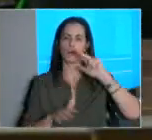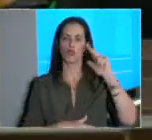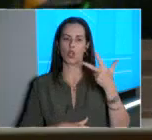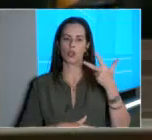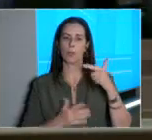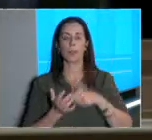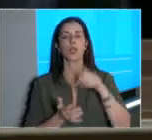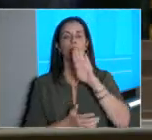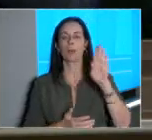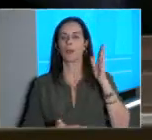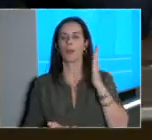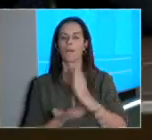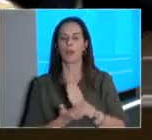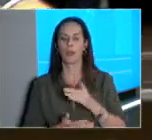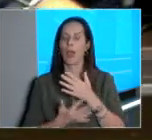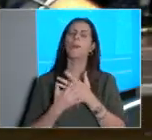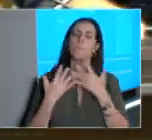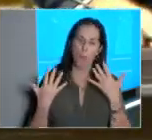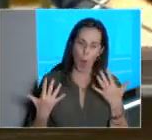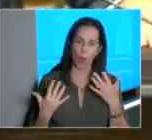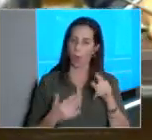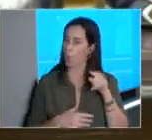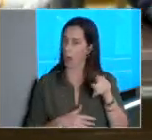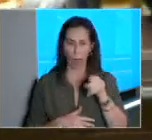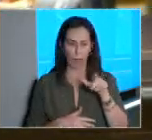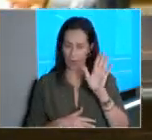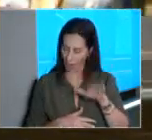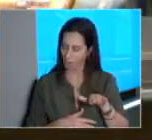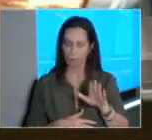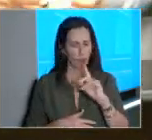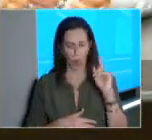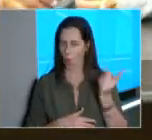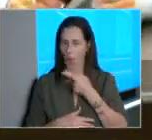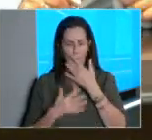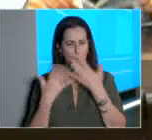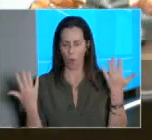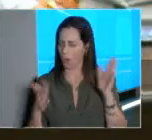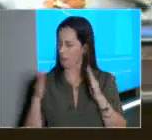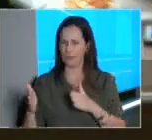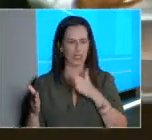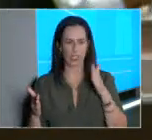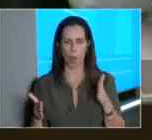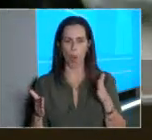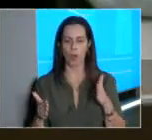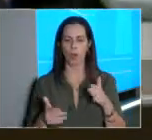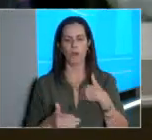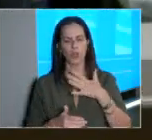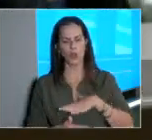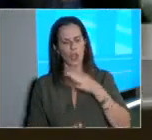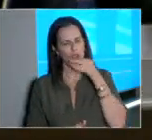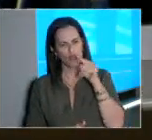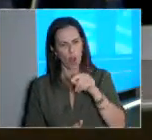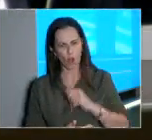כי נתניהו כבר גרר אותנו פעמיים. זה ברור מאליו, אגב, לא רק לכם, אלא גם לשותפות אחרות בימין ובשמאל. ואני רוצה לשאול